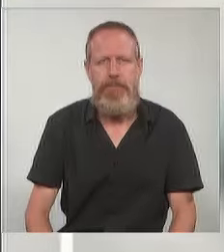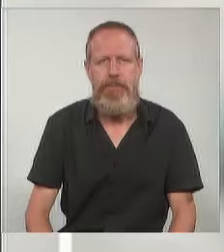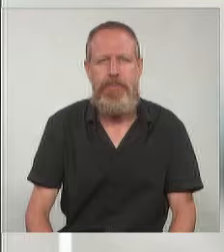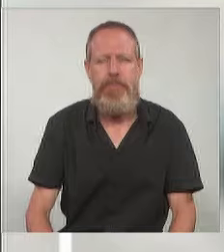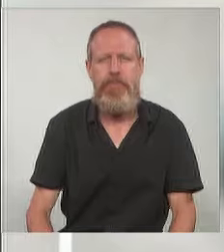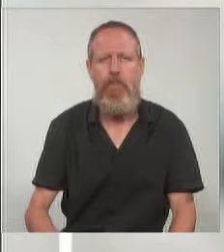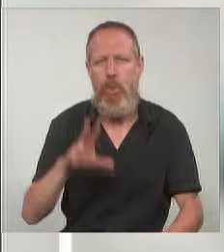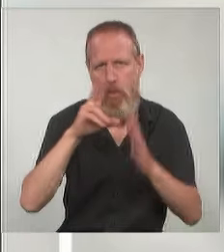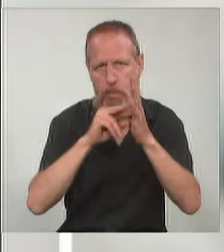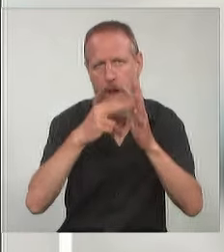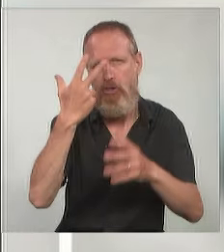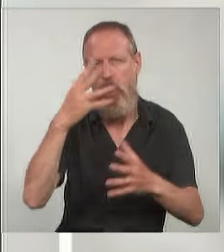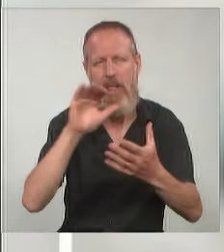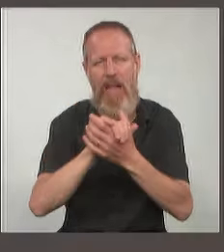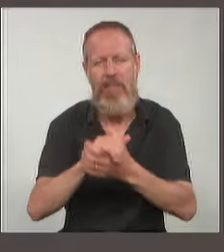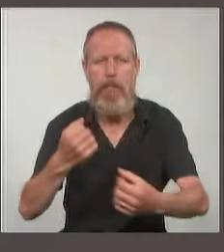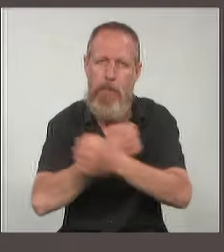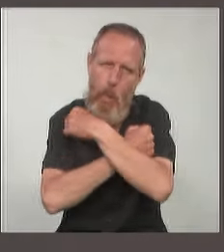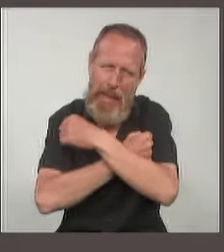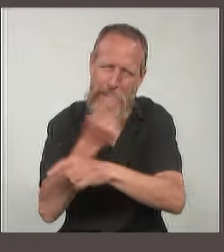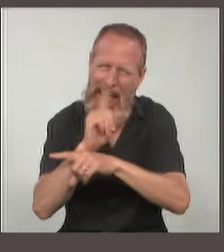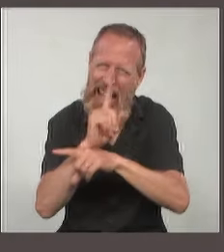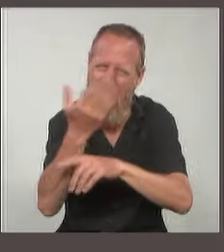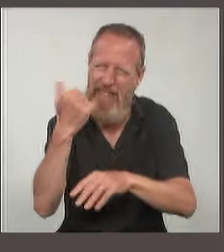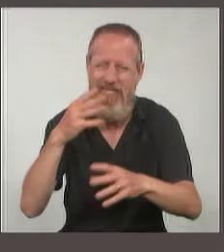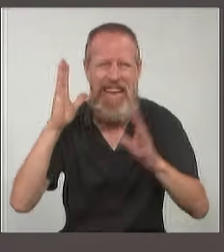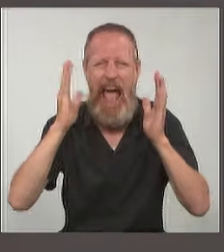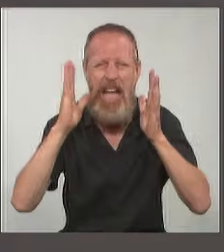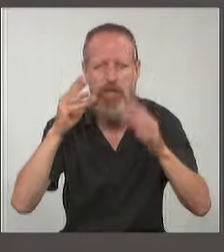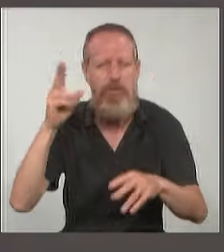החברים המחובקים רגע לפני האסון תישאר זיכרון מחברות אמיצה.